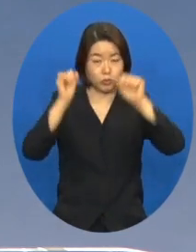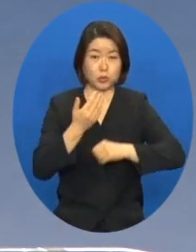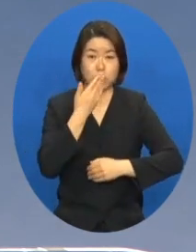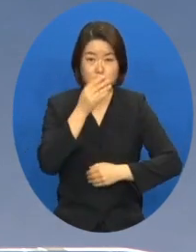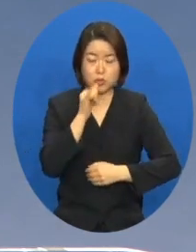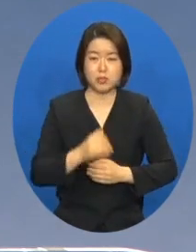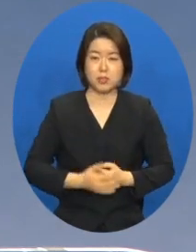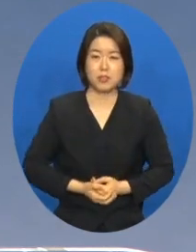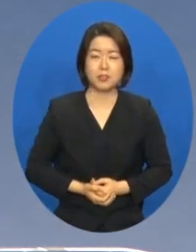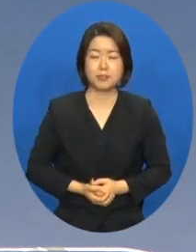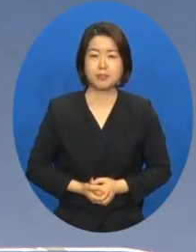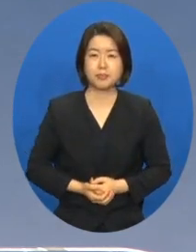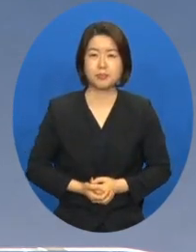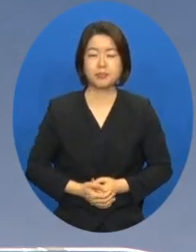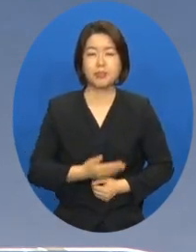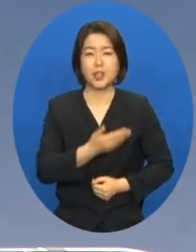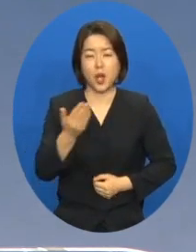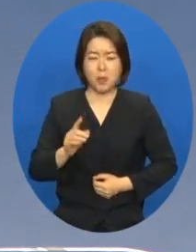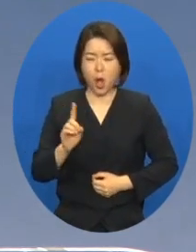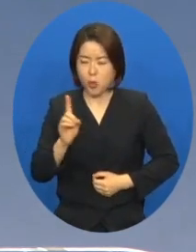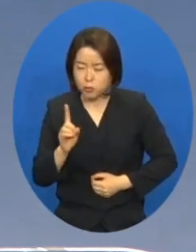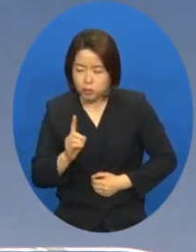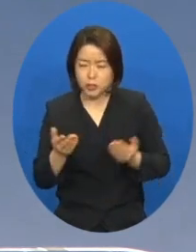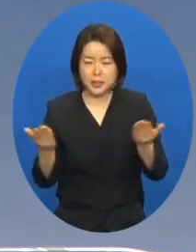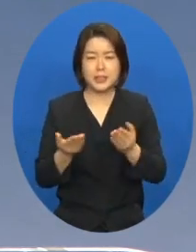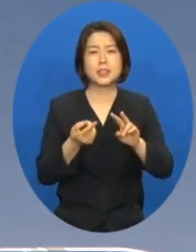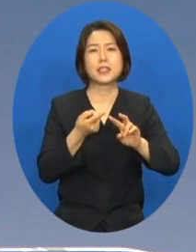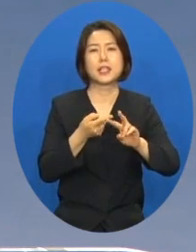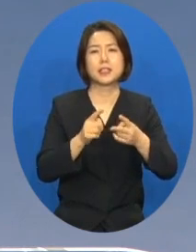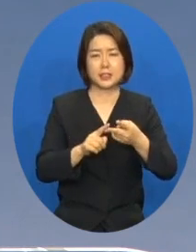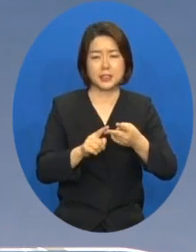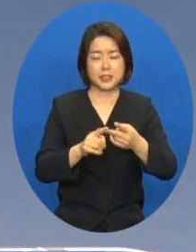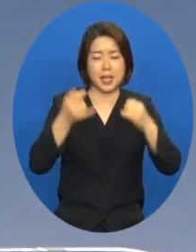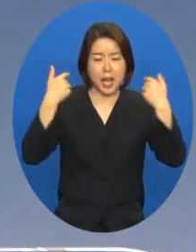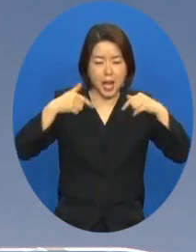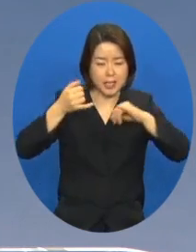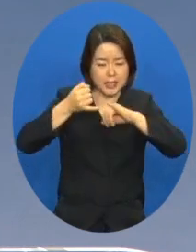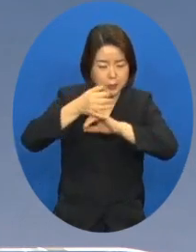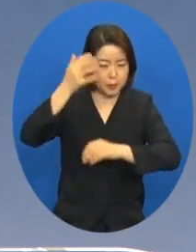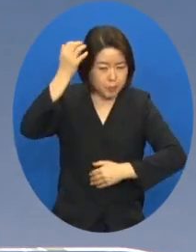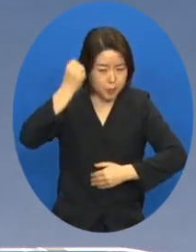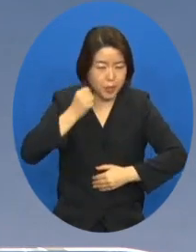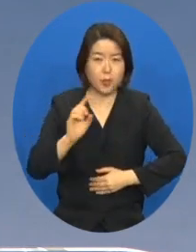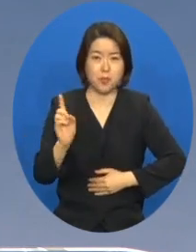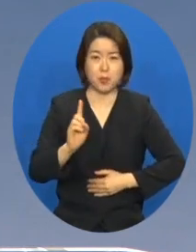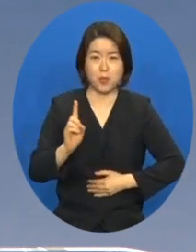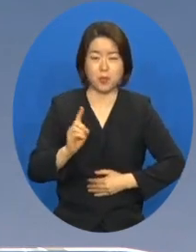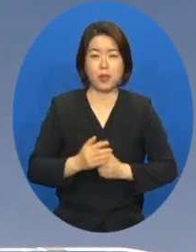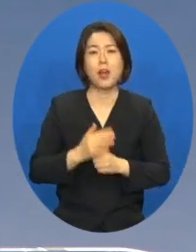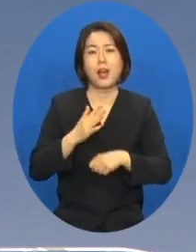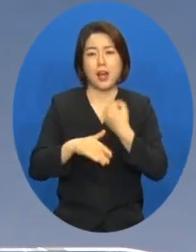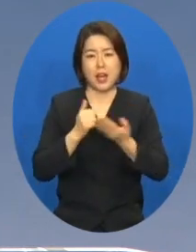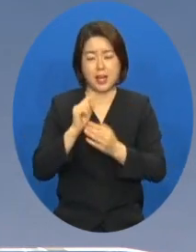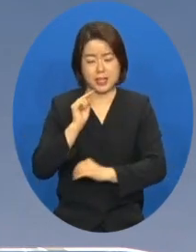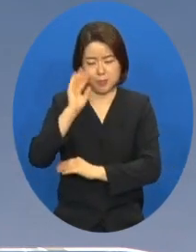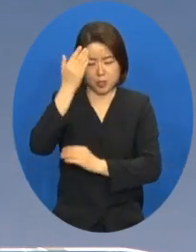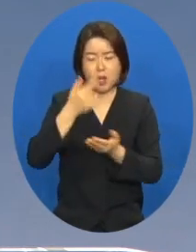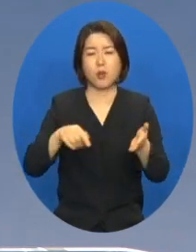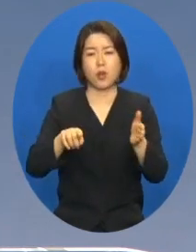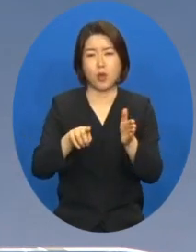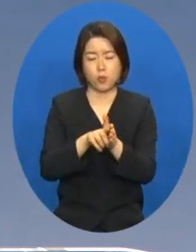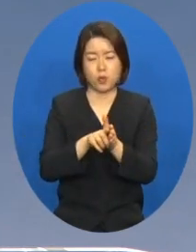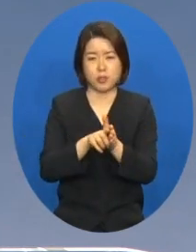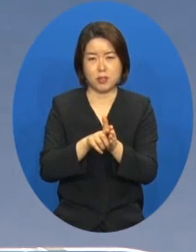있겠지요. 여러분, 어떤 일을 하든지 간에 항상 명심해야 될 것은 하나님의 영광을 위해서 해야